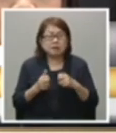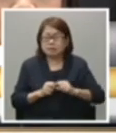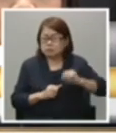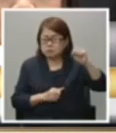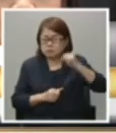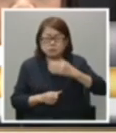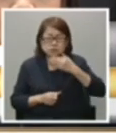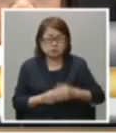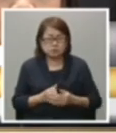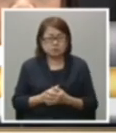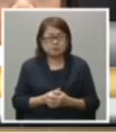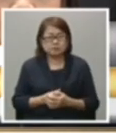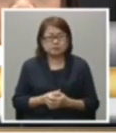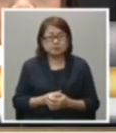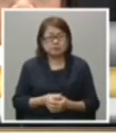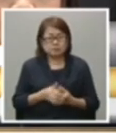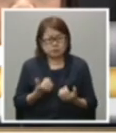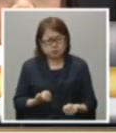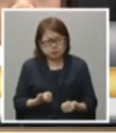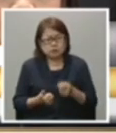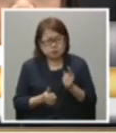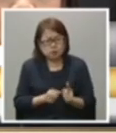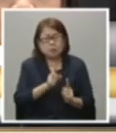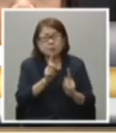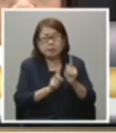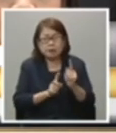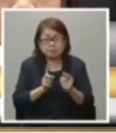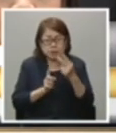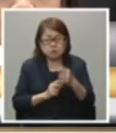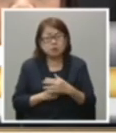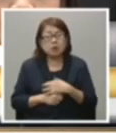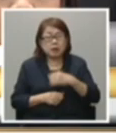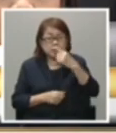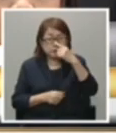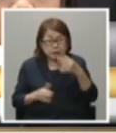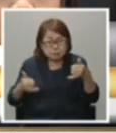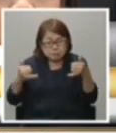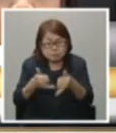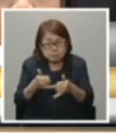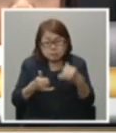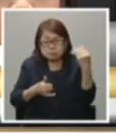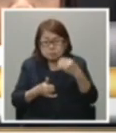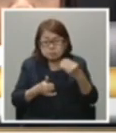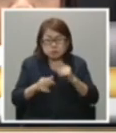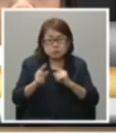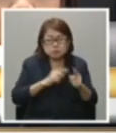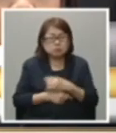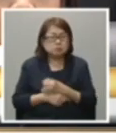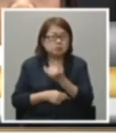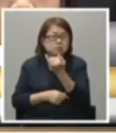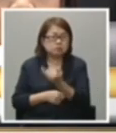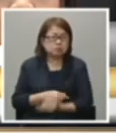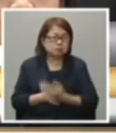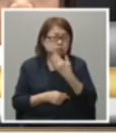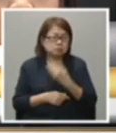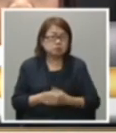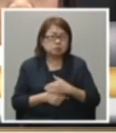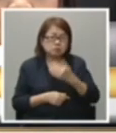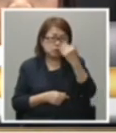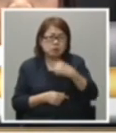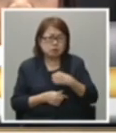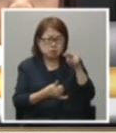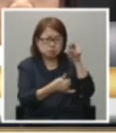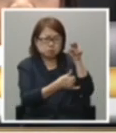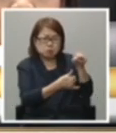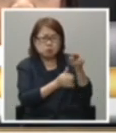าประเมินสถานการณ์จากตอนนี้เราลบทุกครั้งเราน่าจะไม่ชนะเขาแน่นอนค่ะเพราะว่าเราไม่รู้อะไรเกี่ยวกับเขาเล